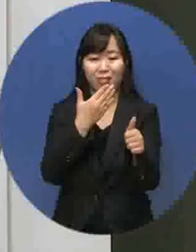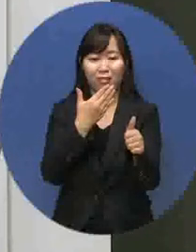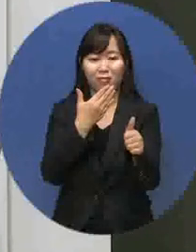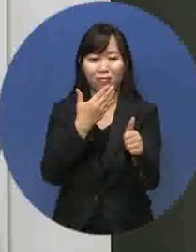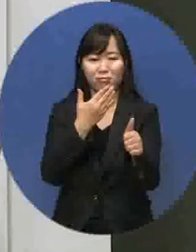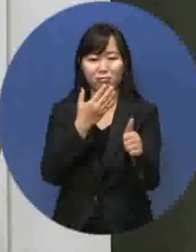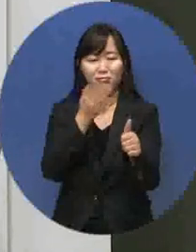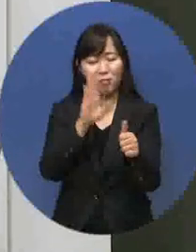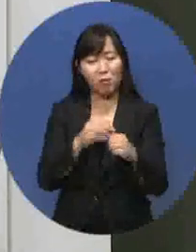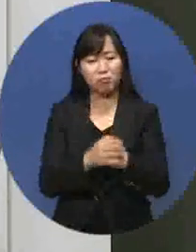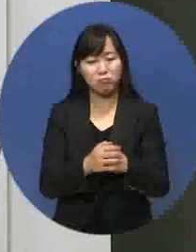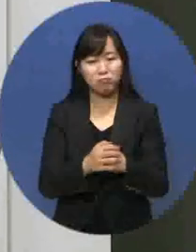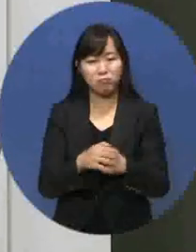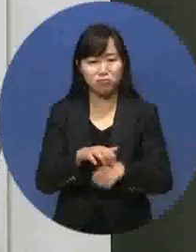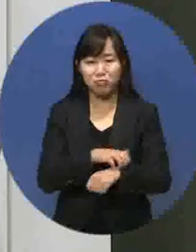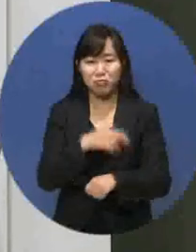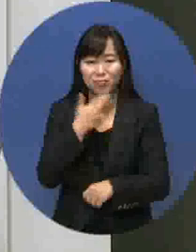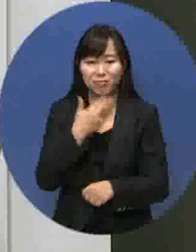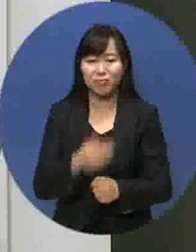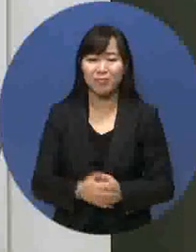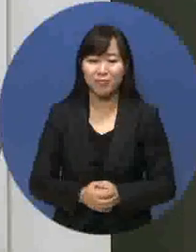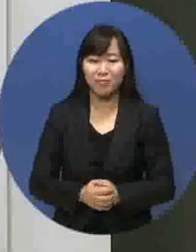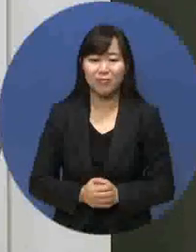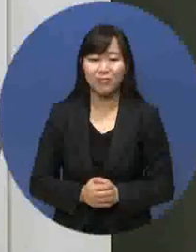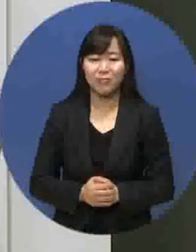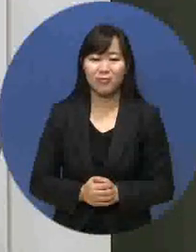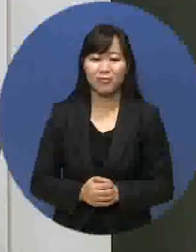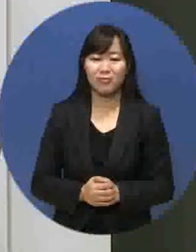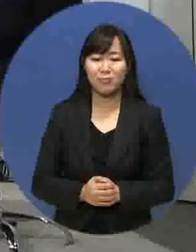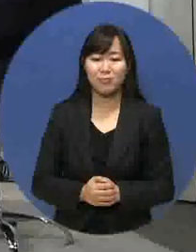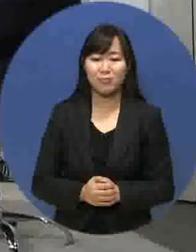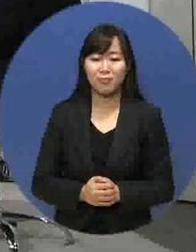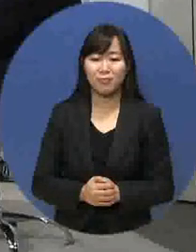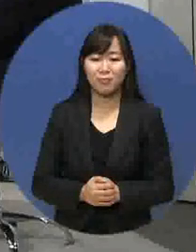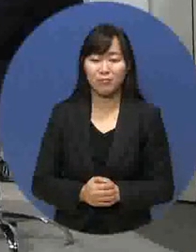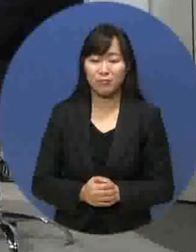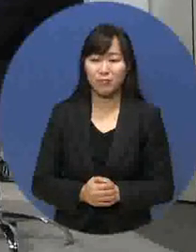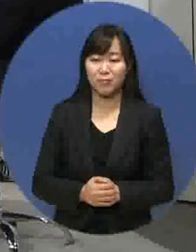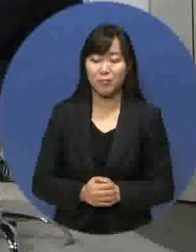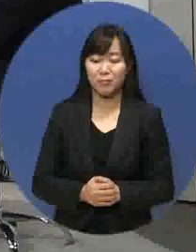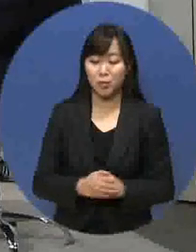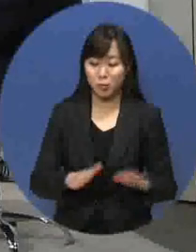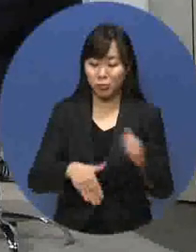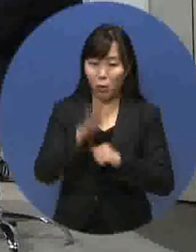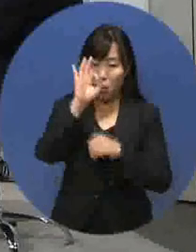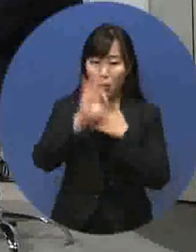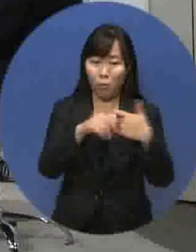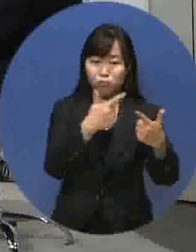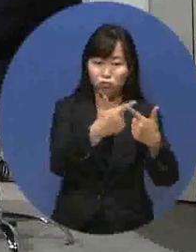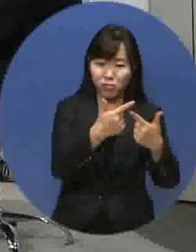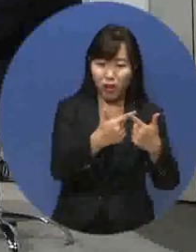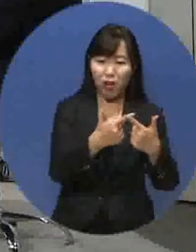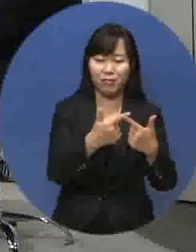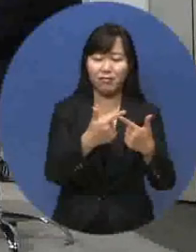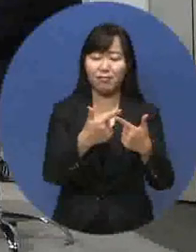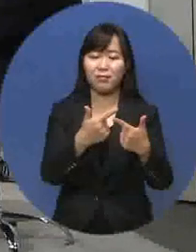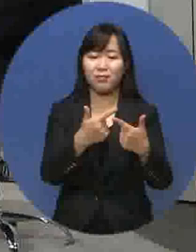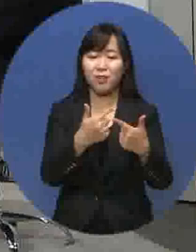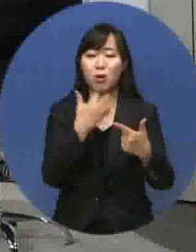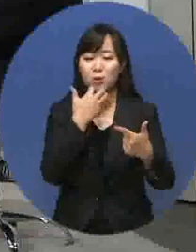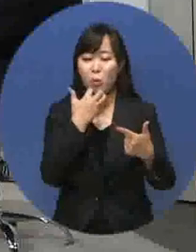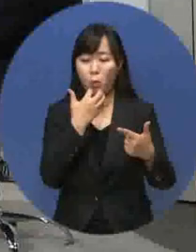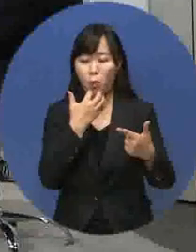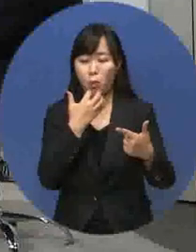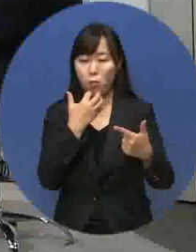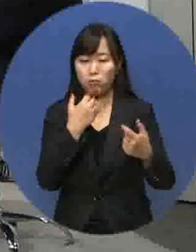섭외도 오고 그럴 텐데 불편하지 않아요? 아니 근데 이게 어떻게 보면 부산이나 부산에서